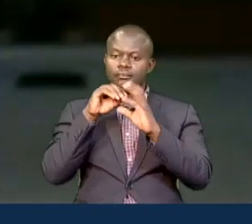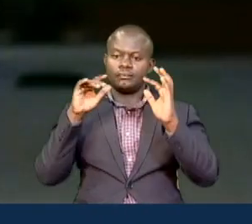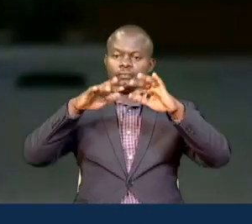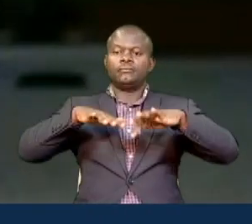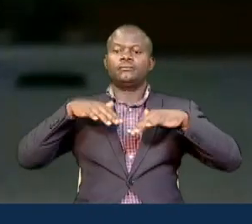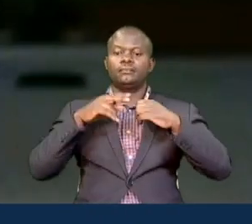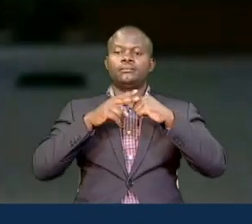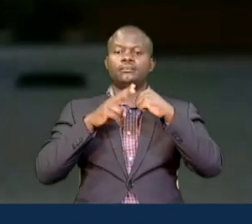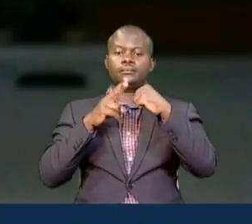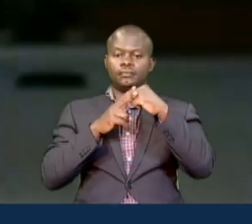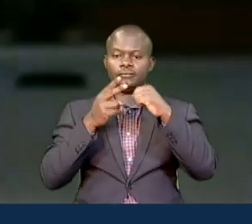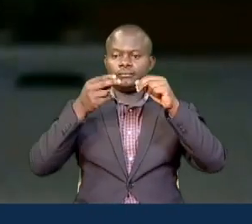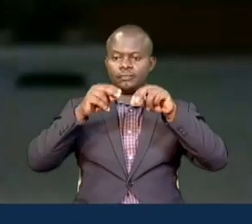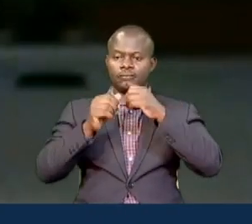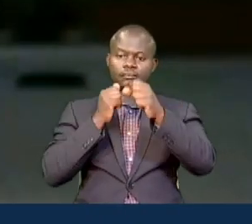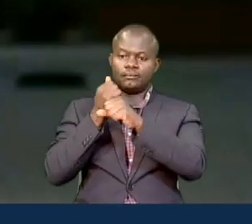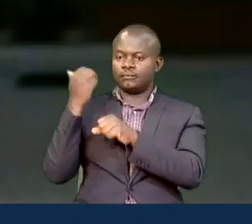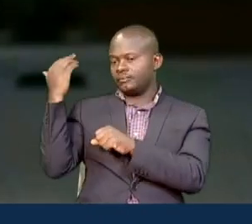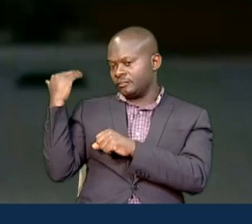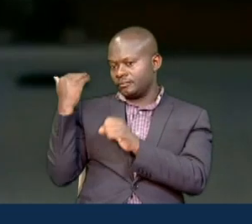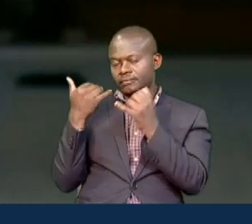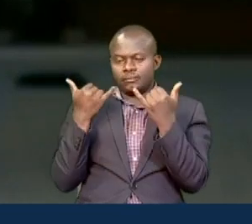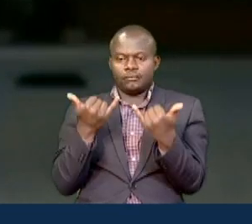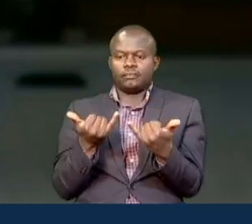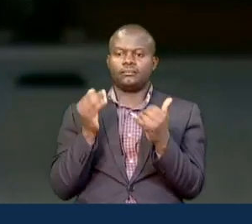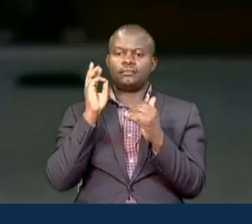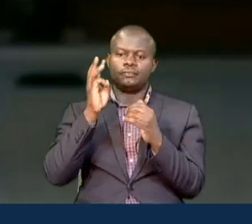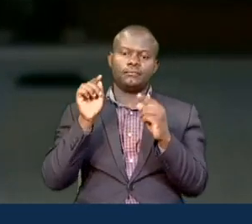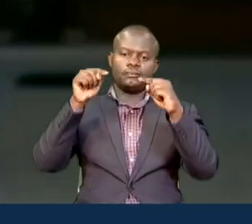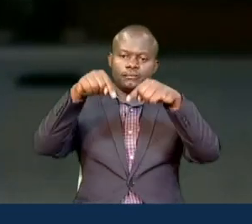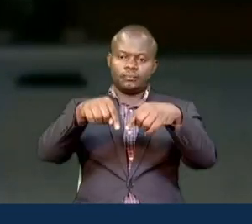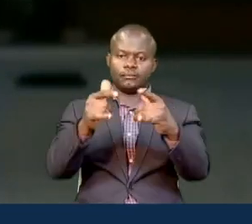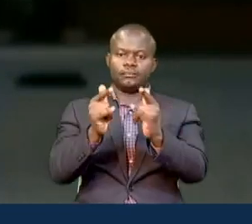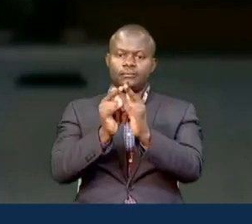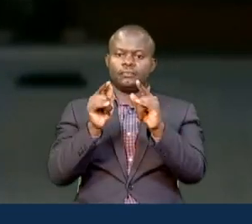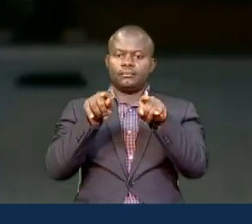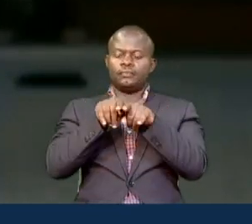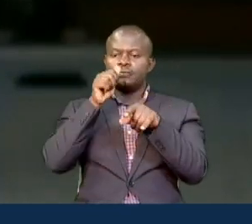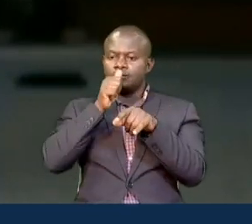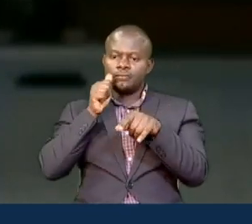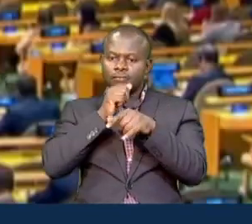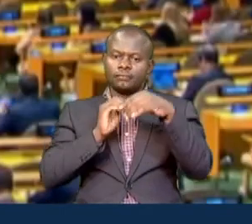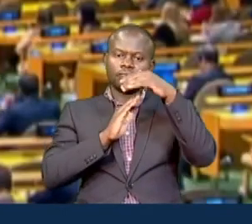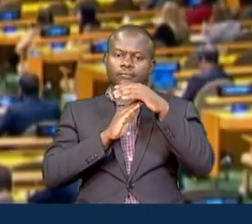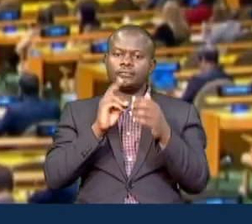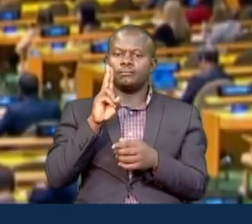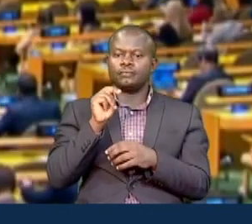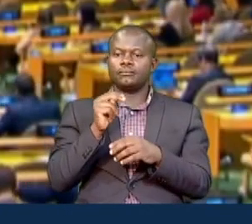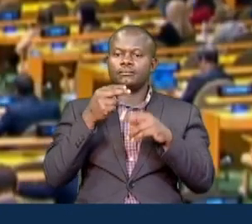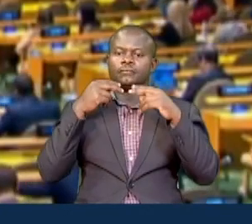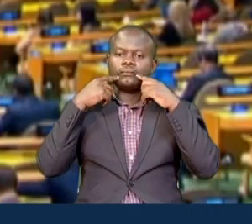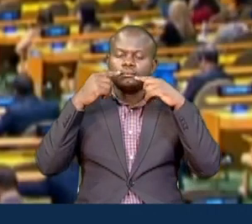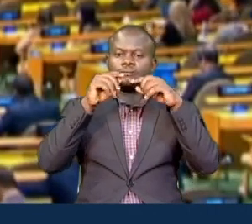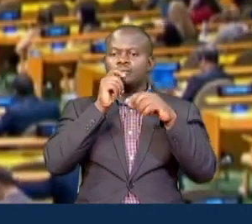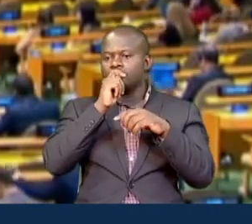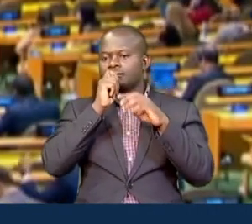ya 77 yabaye umwaka ushize, kuri iyi nshuro azitabira iyi nama nk'uko umunyamabanga mukuru wa Runi Antonio Guterres yabibwiye